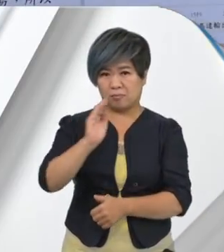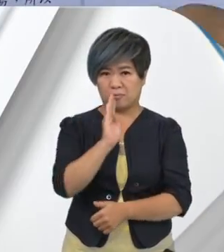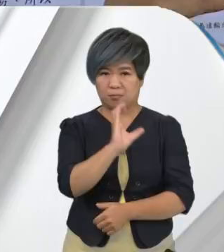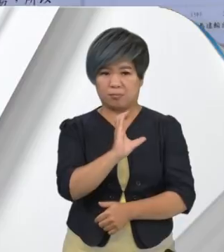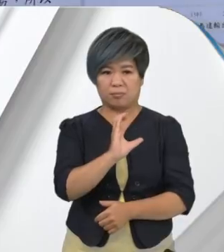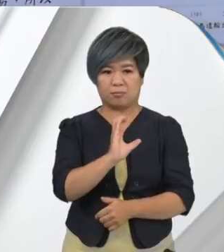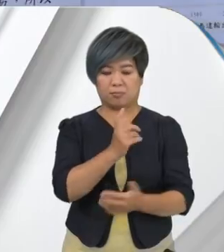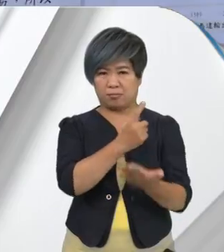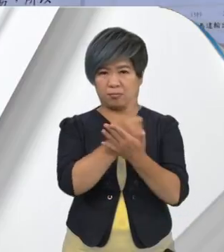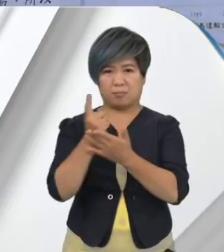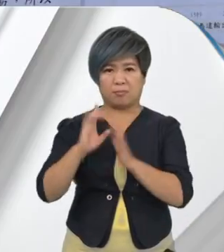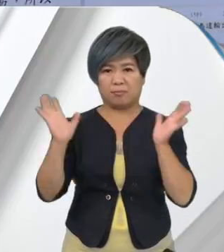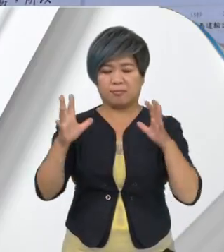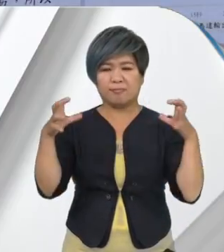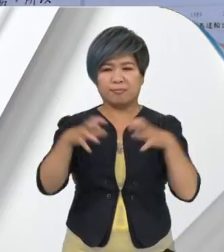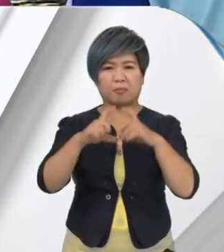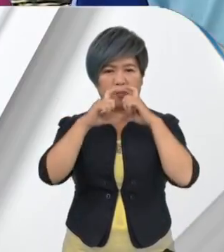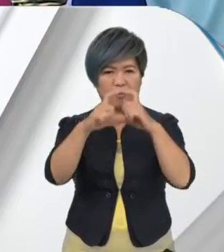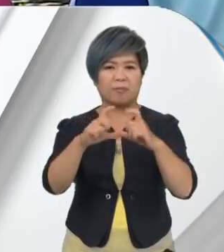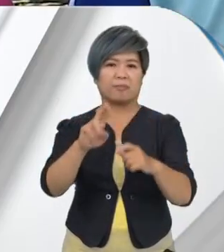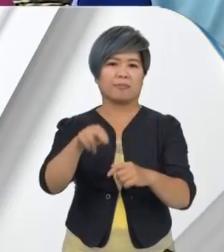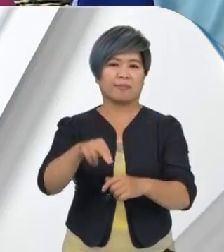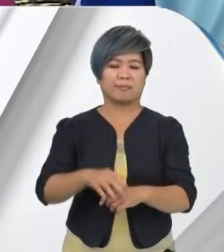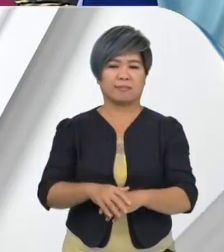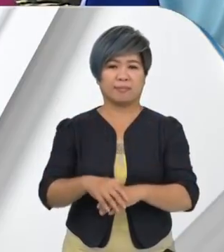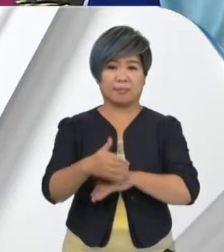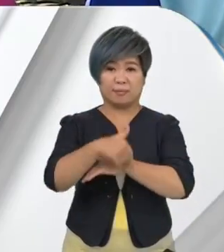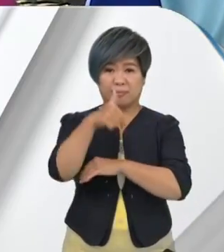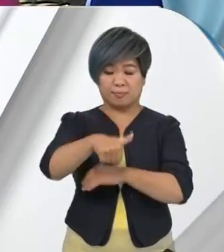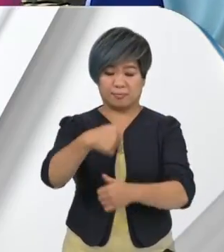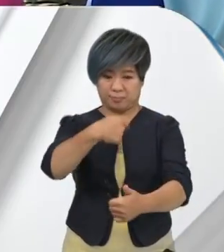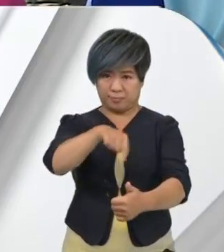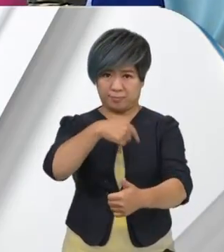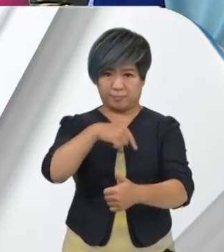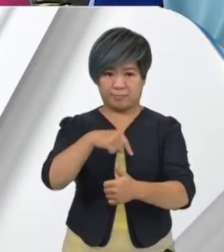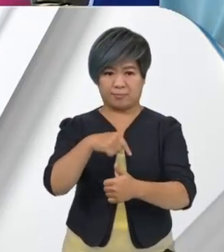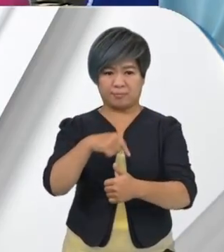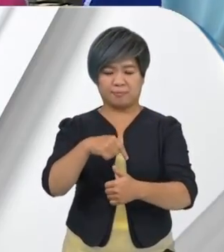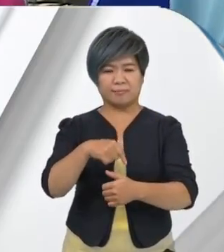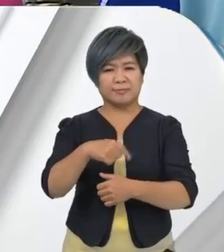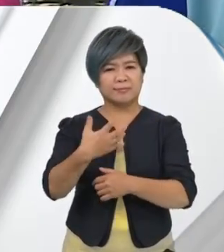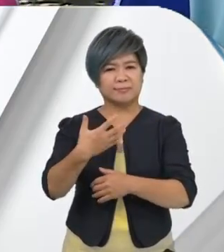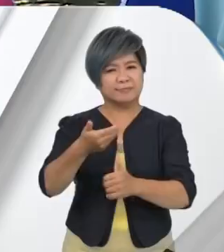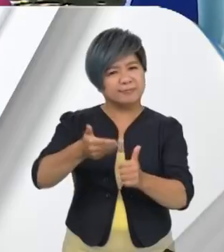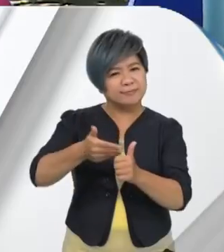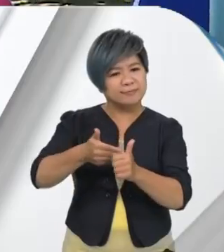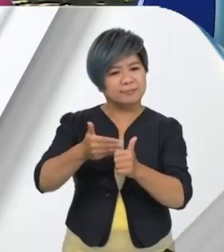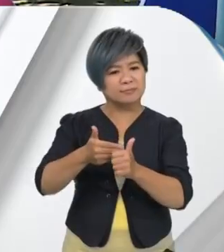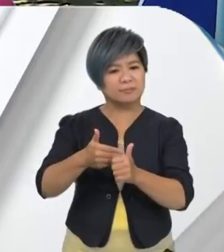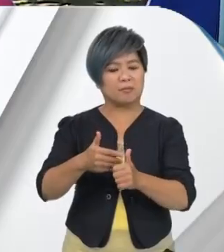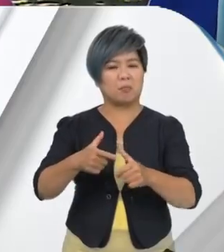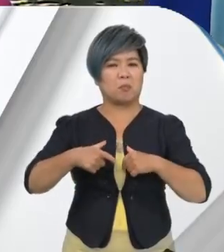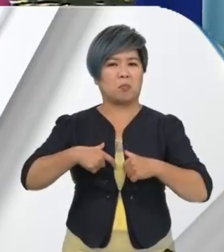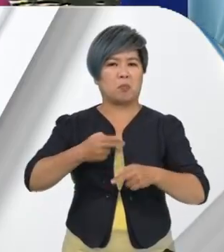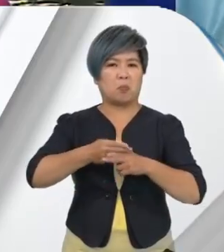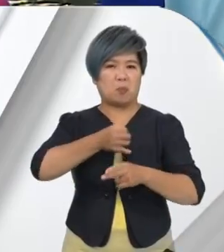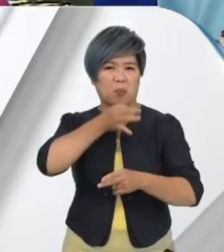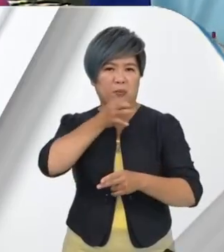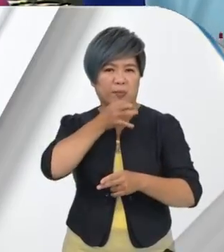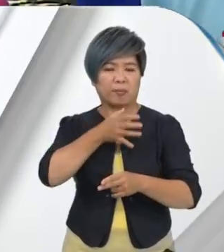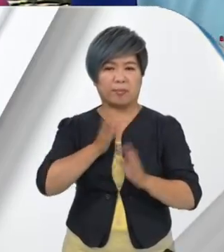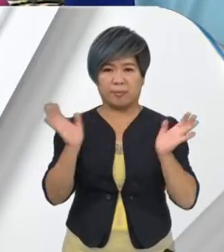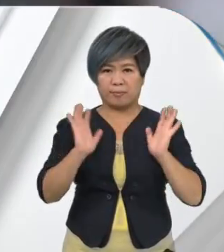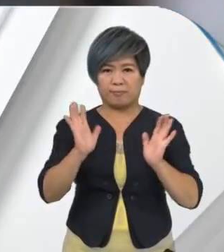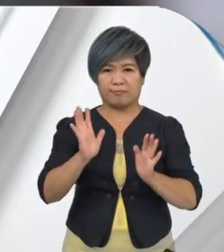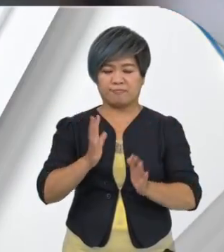任何一个孩子都会一起回答这样的问题。 对偏乡的一个教育的生根也渐渐有了一个信心，也让小朋友培养更好的一个